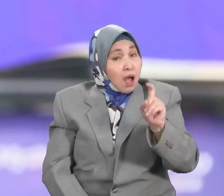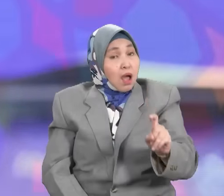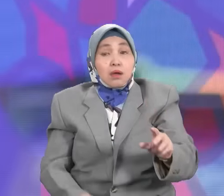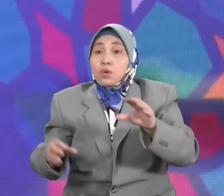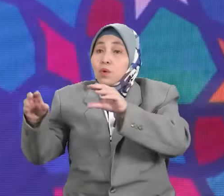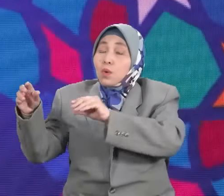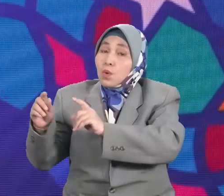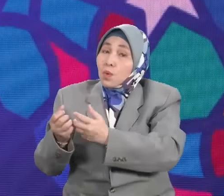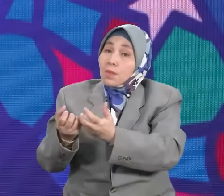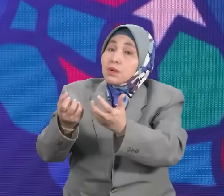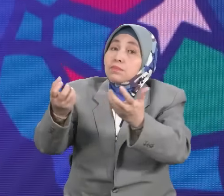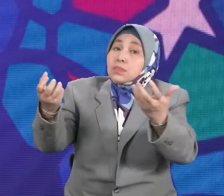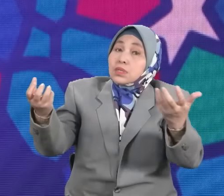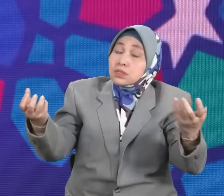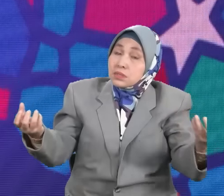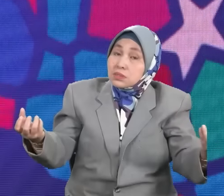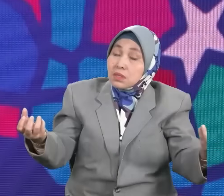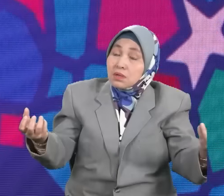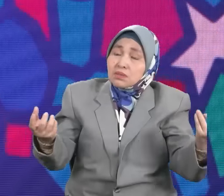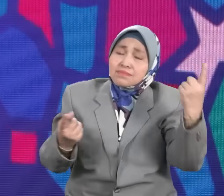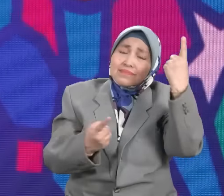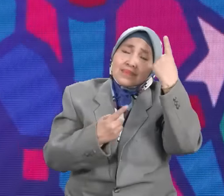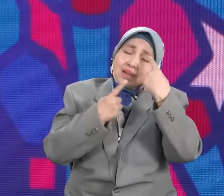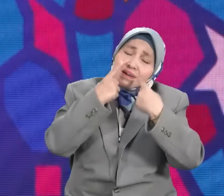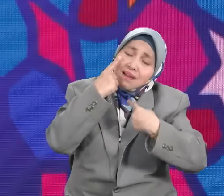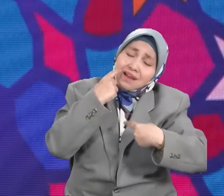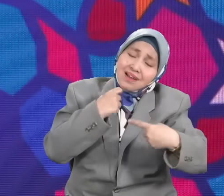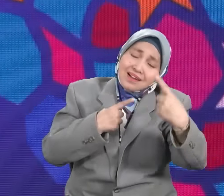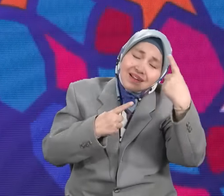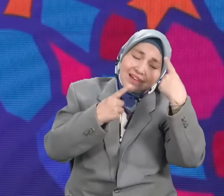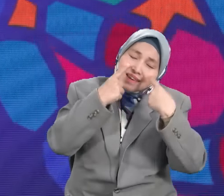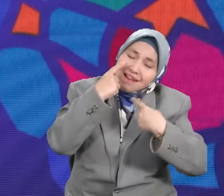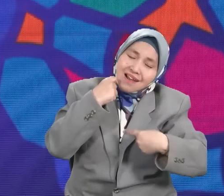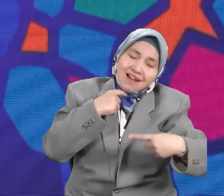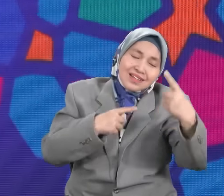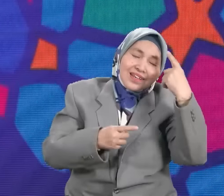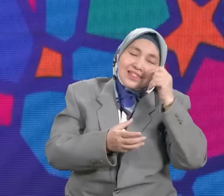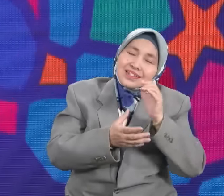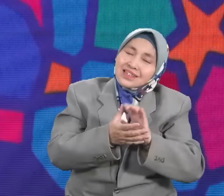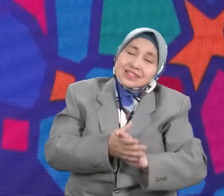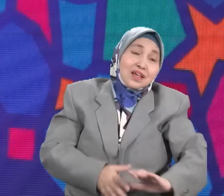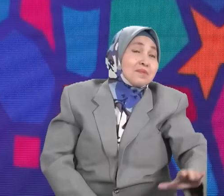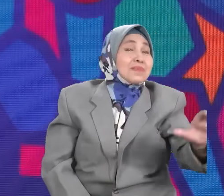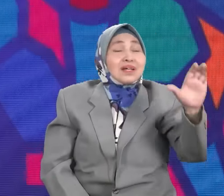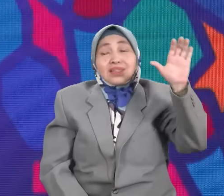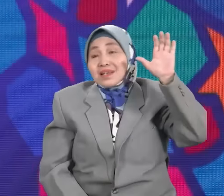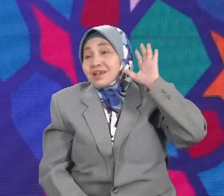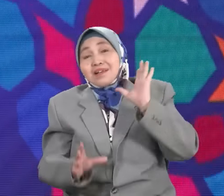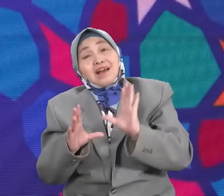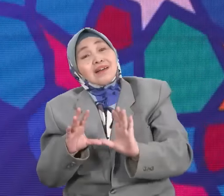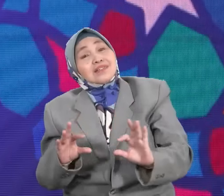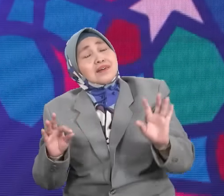berpisah menangis hajar mendengar kisah